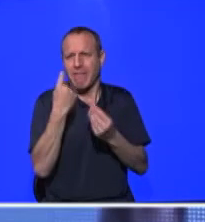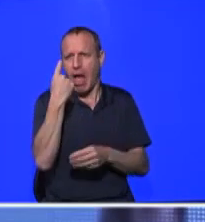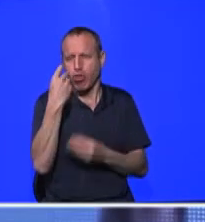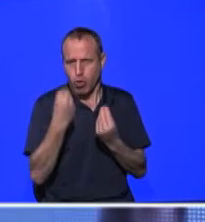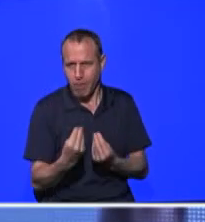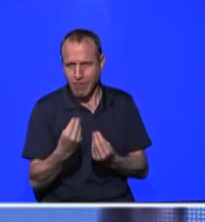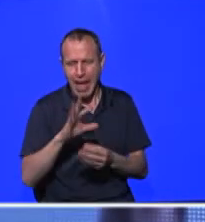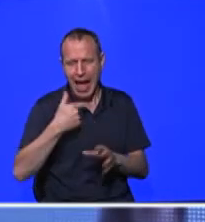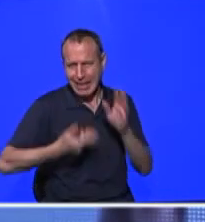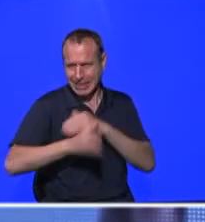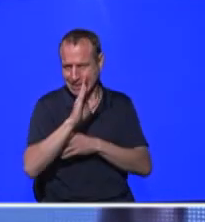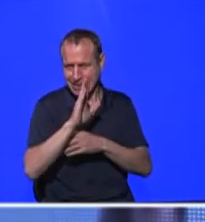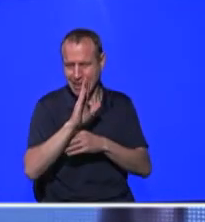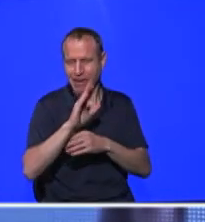טוב?